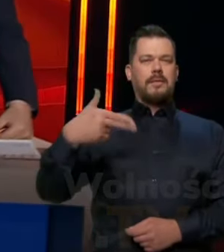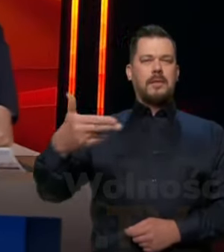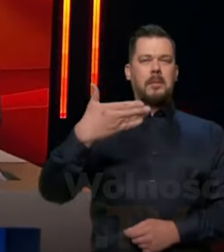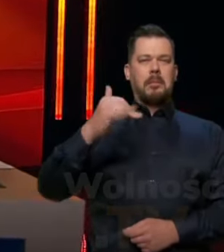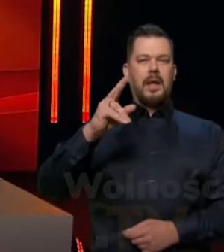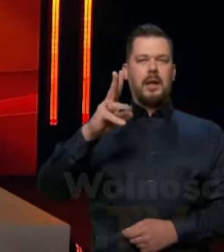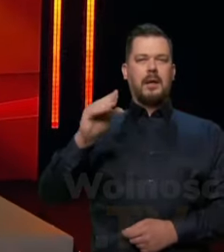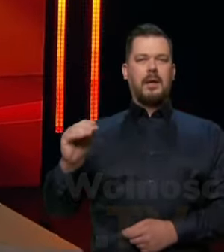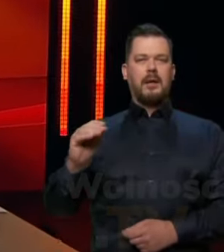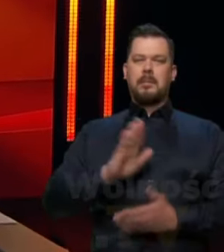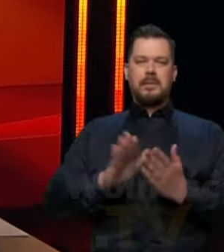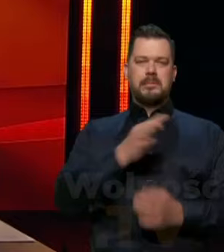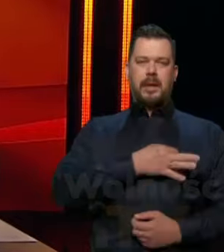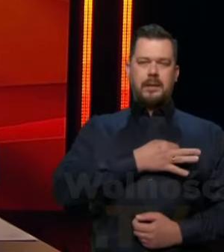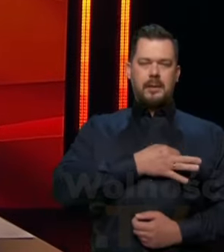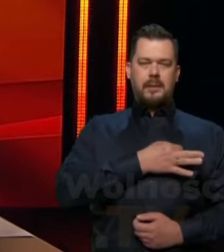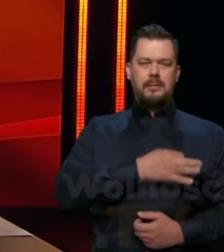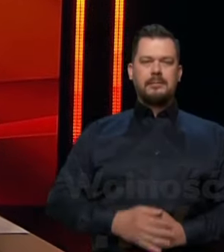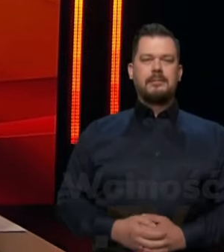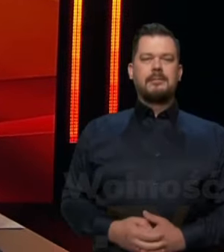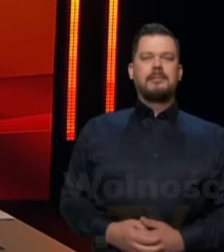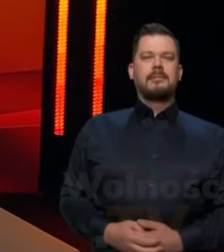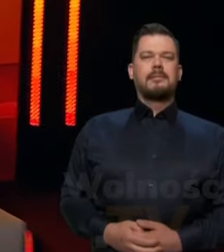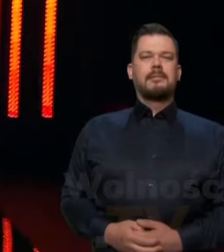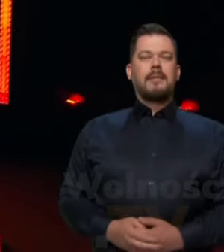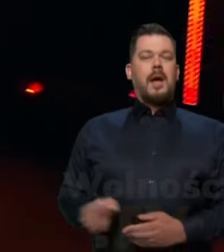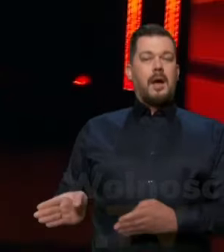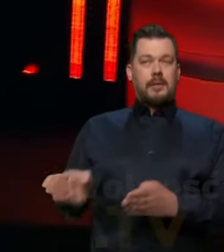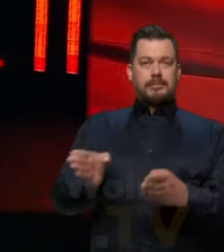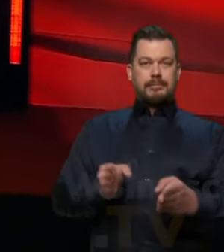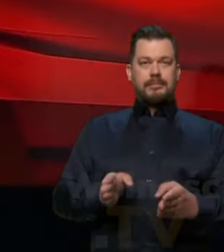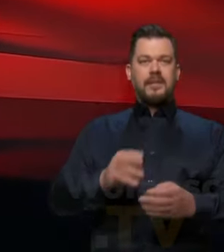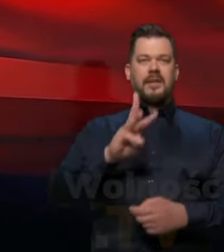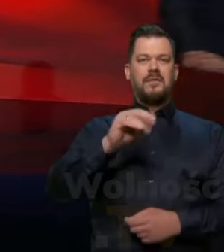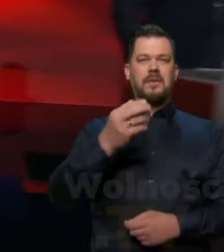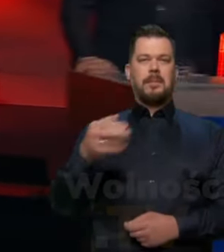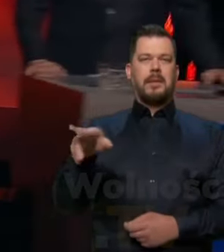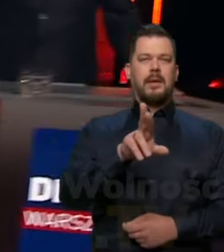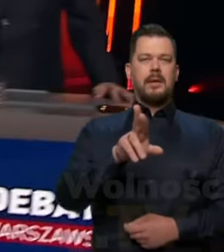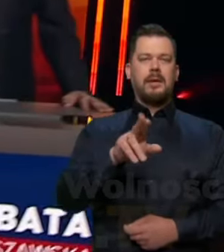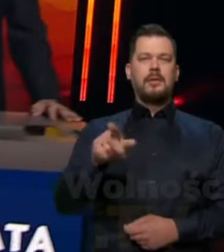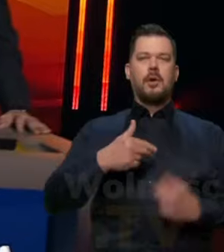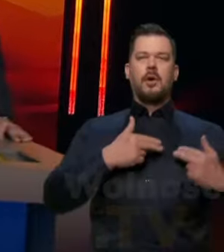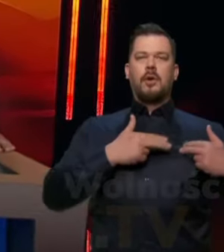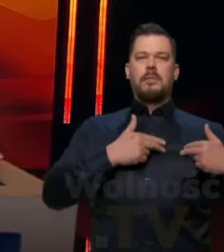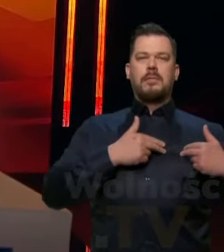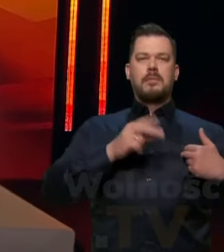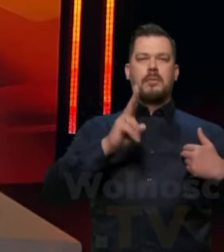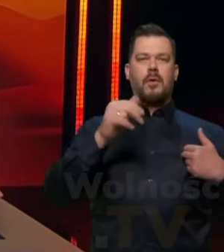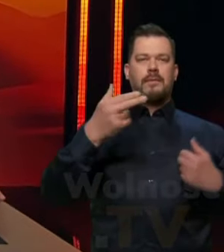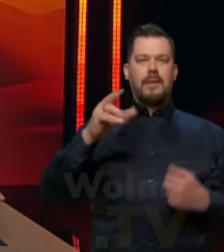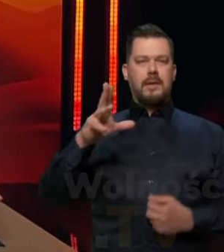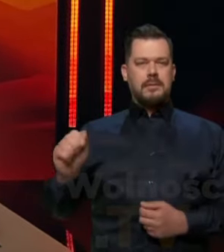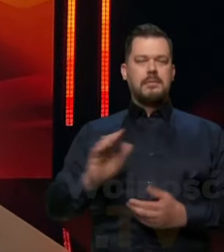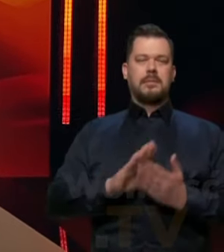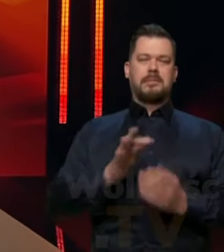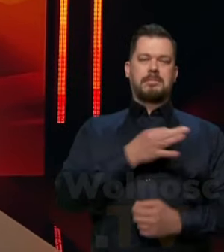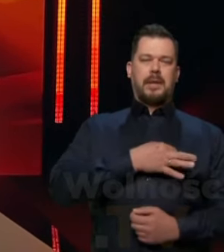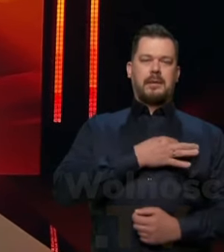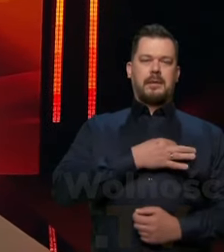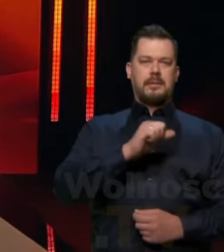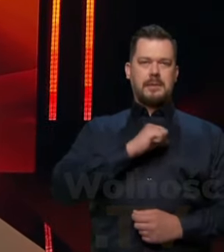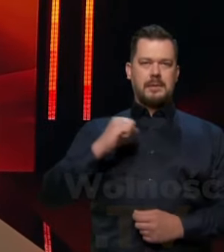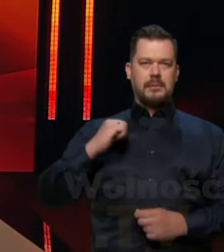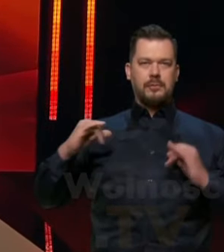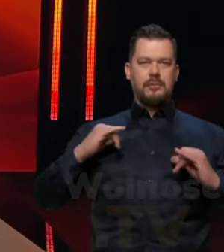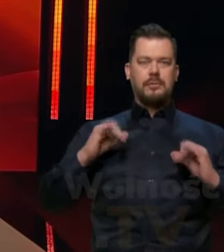Wyborczy Bezpartyjni. Witam państwa. A także Przemysław Wipler, Komitet Wyborczy Wyborców Konfederacja i Bezpartyjni